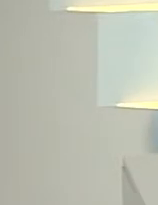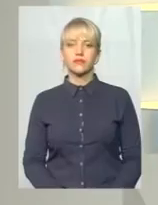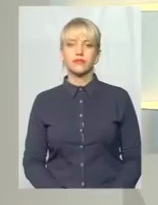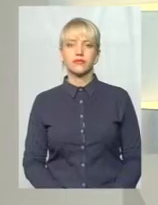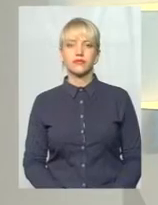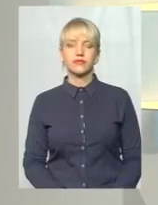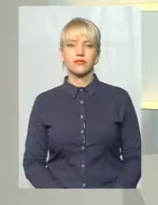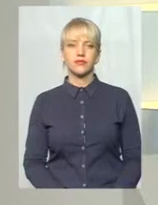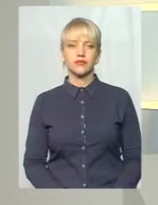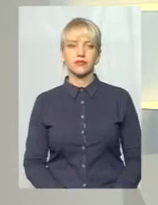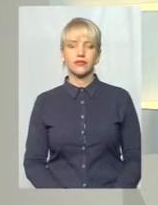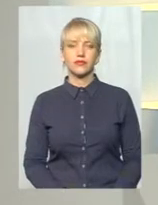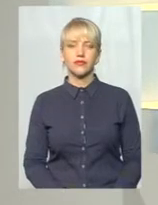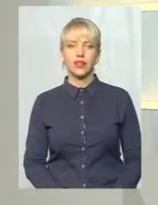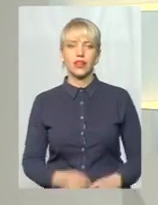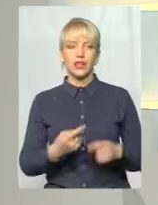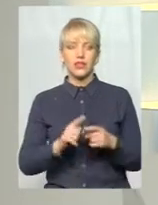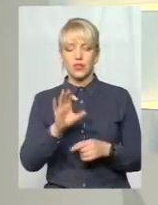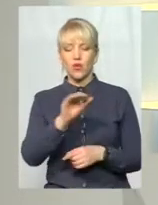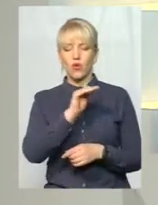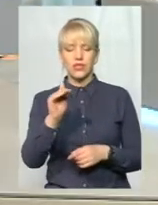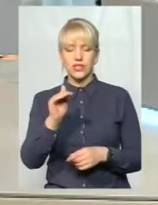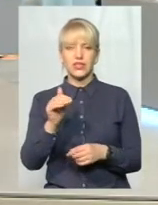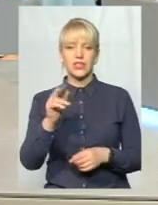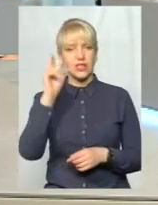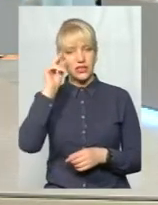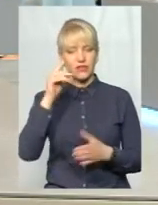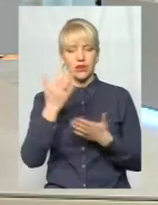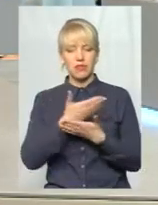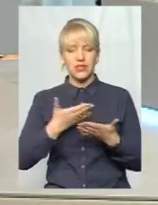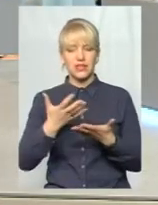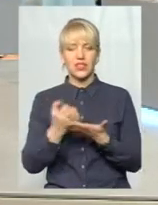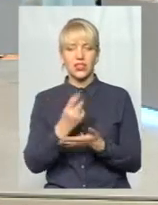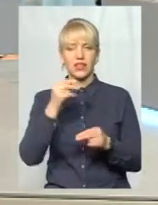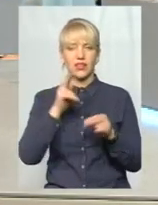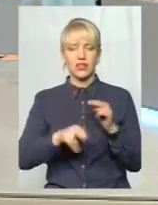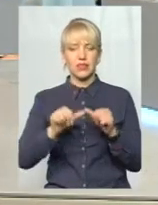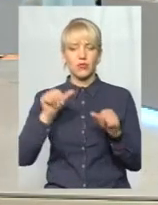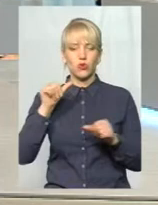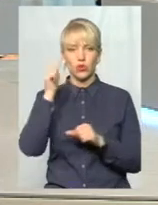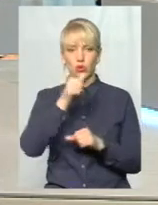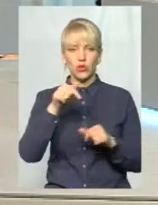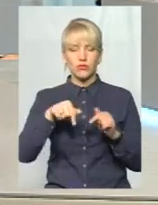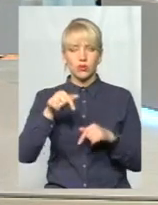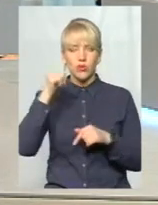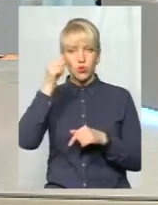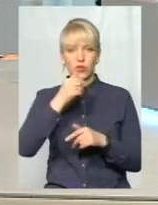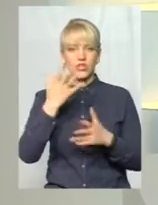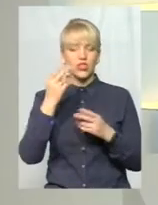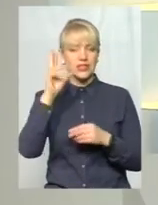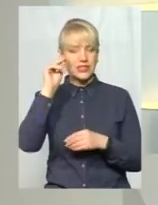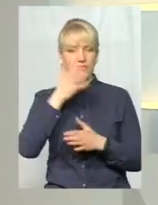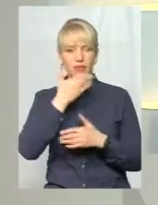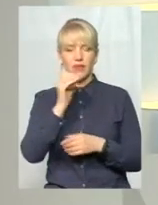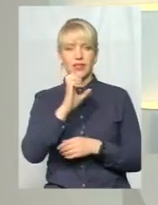Пане Володимир, ці офіційні цифри ми знайшли на кінець минулого року. Цього року поки що цифр немає. От